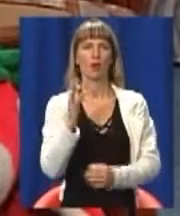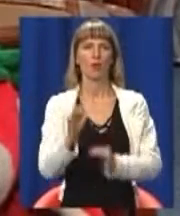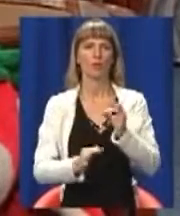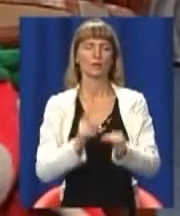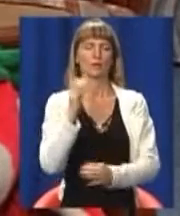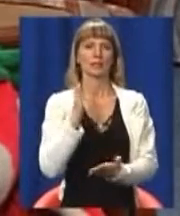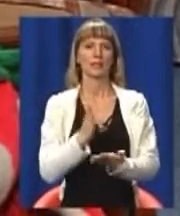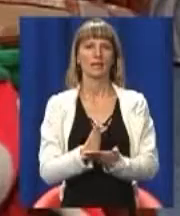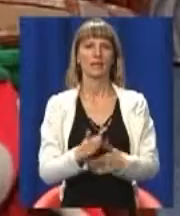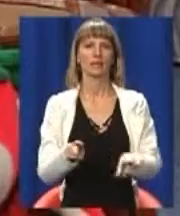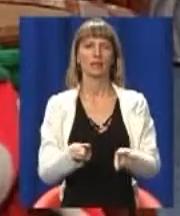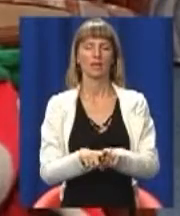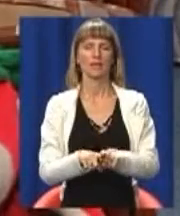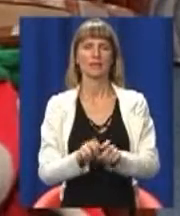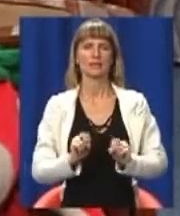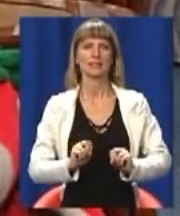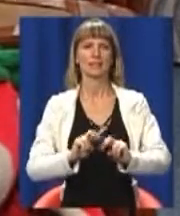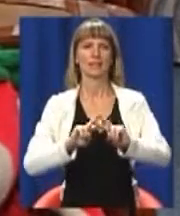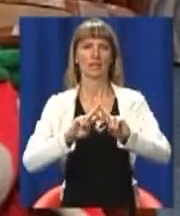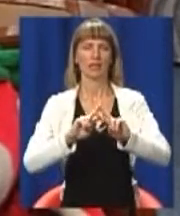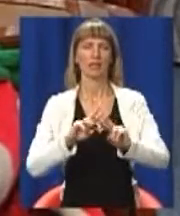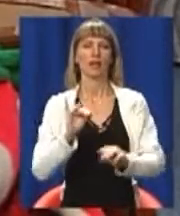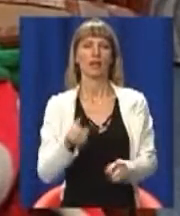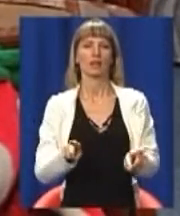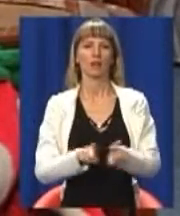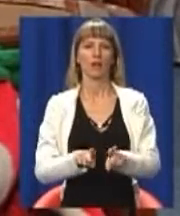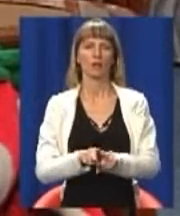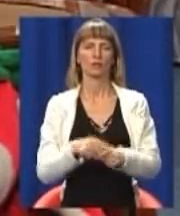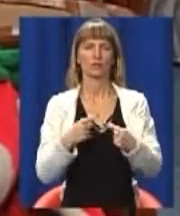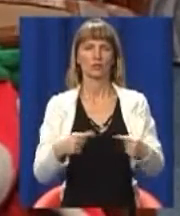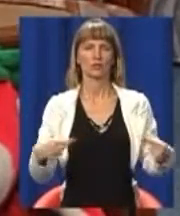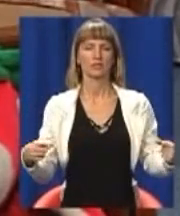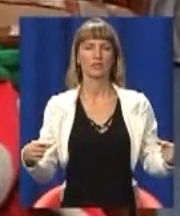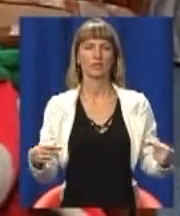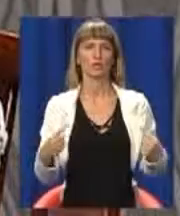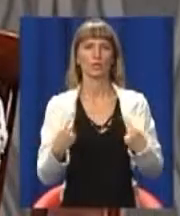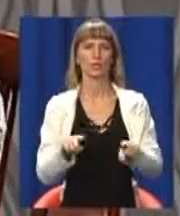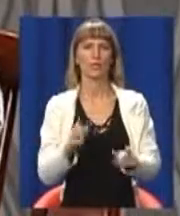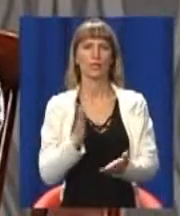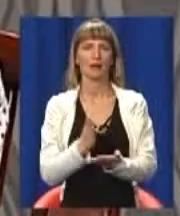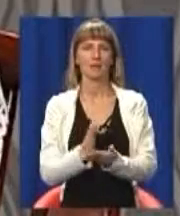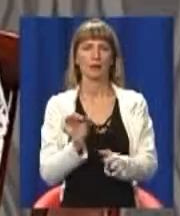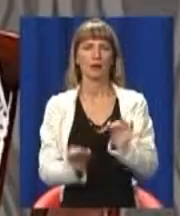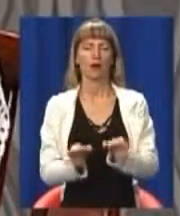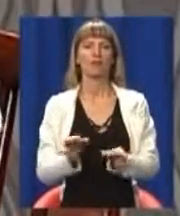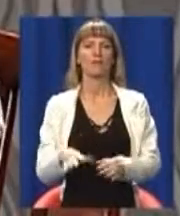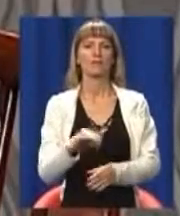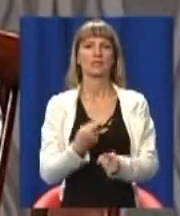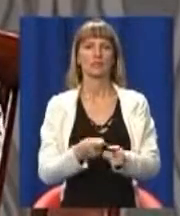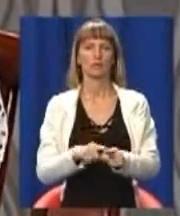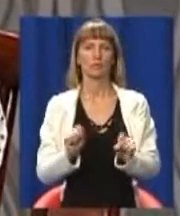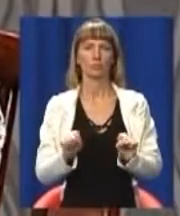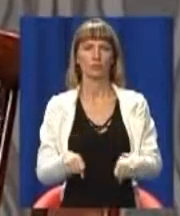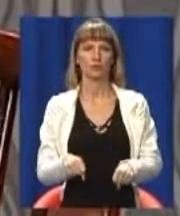є, така собі, є зірки, також, різні-різні інші явища. І все це можна назвати, до